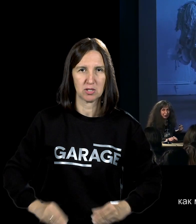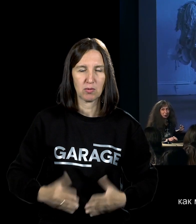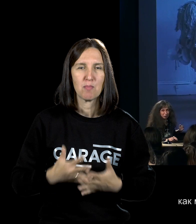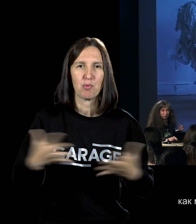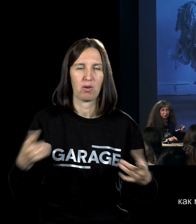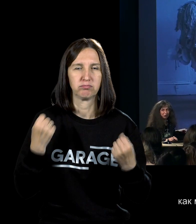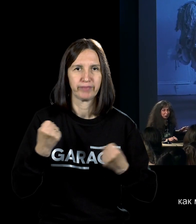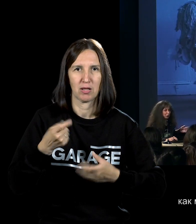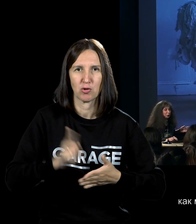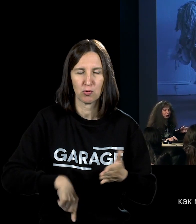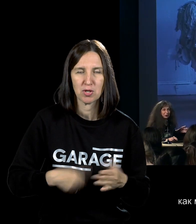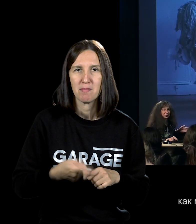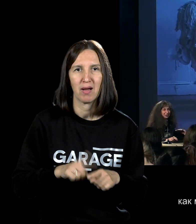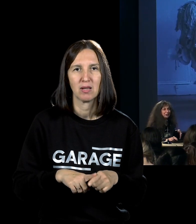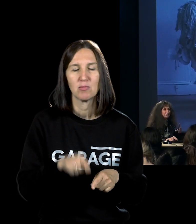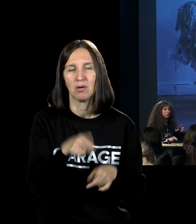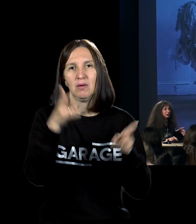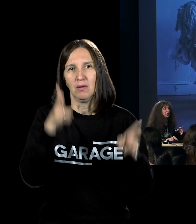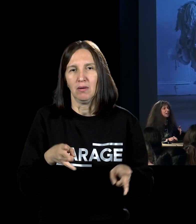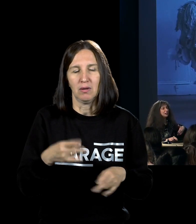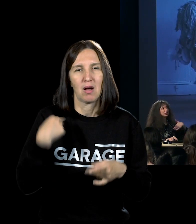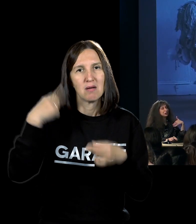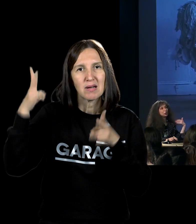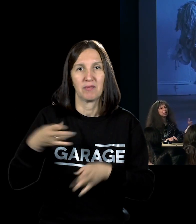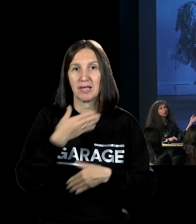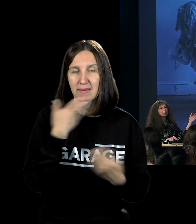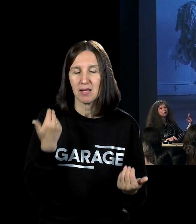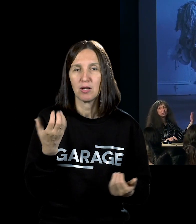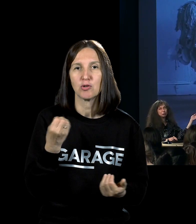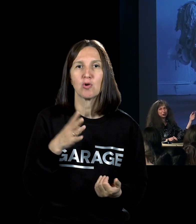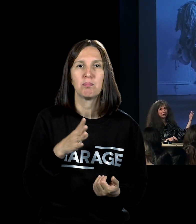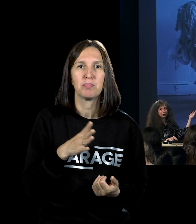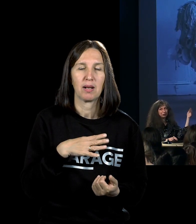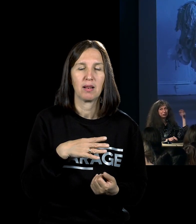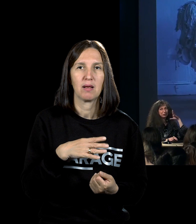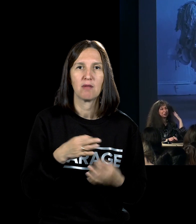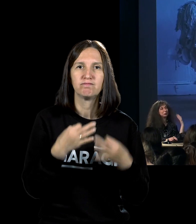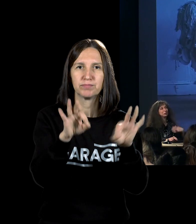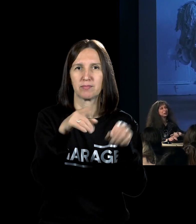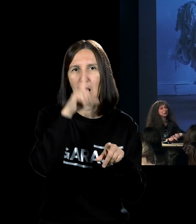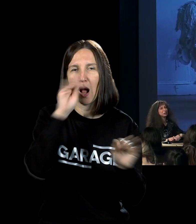более надежные, поэтому там уже никто не пострадал, но вот была, и еще не голубей выпускали